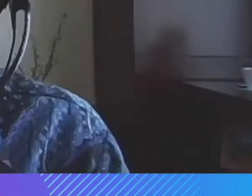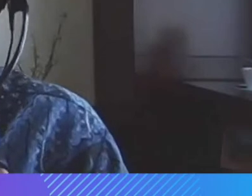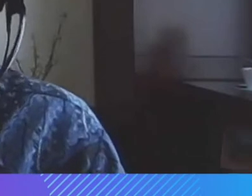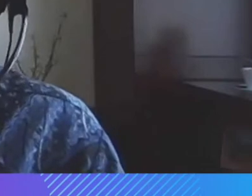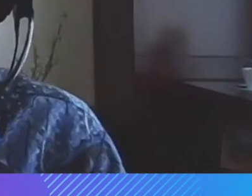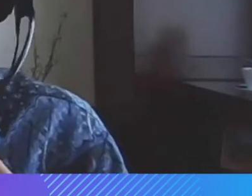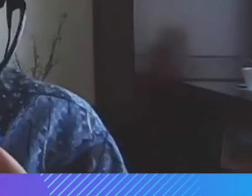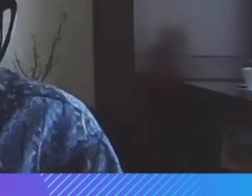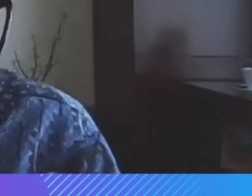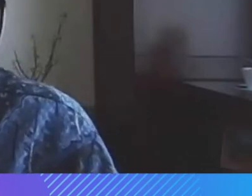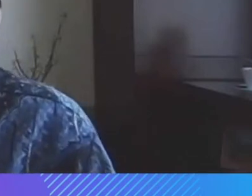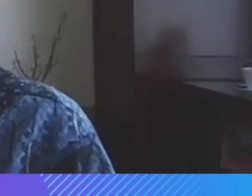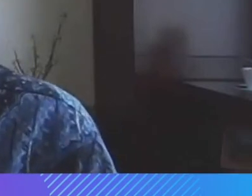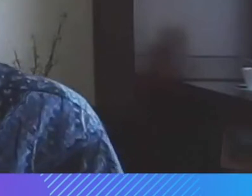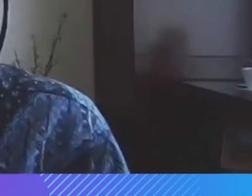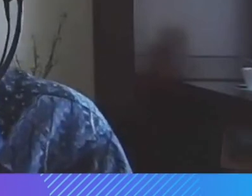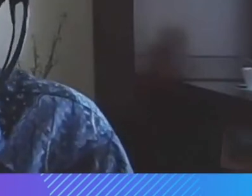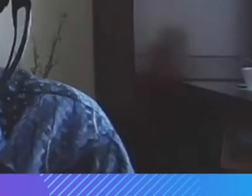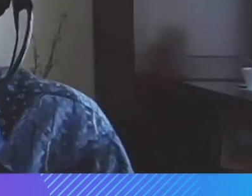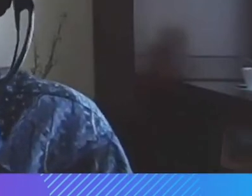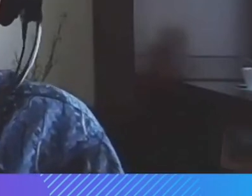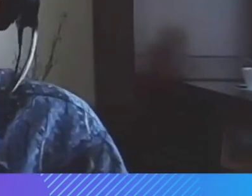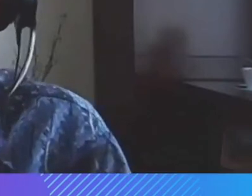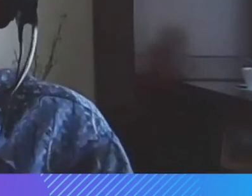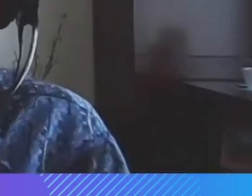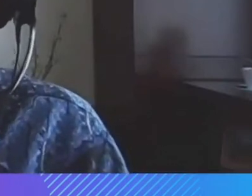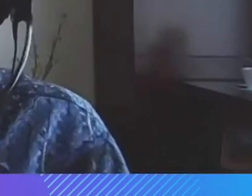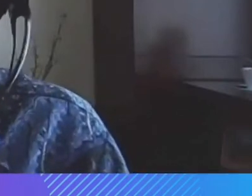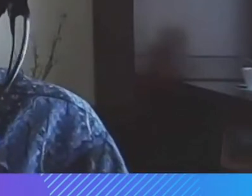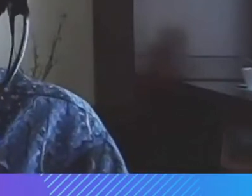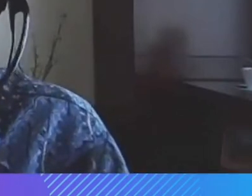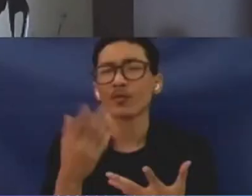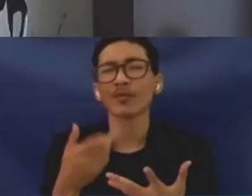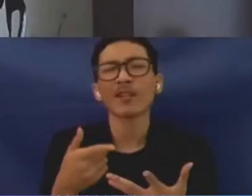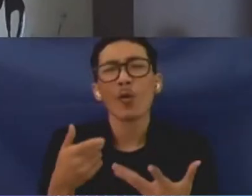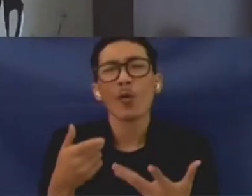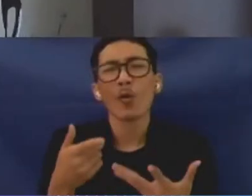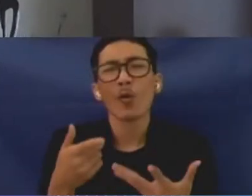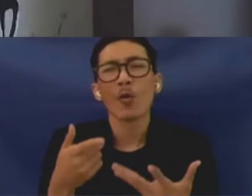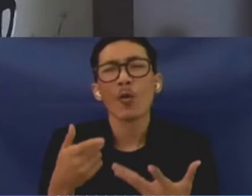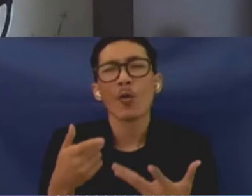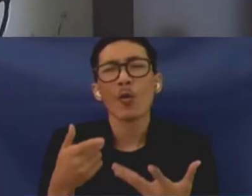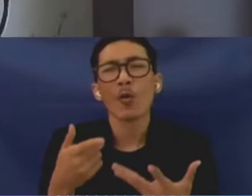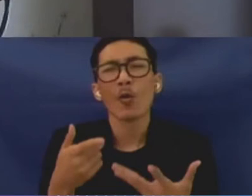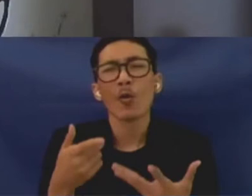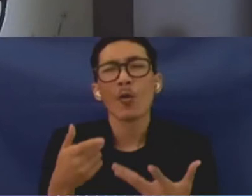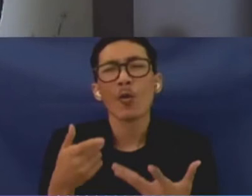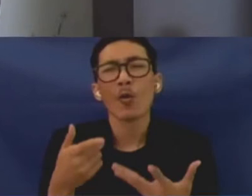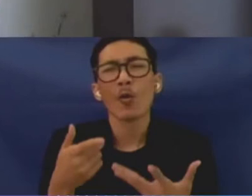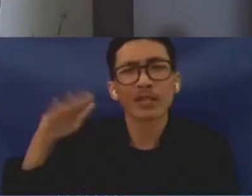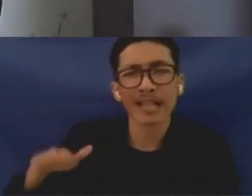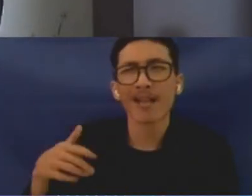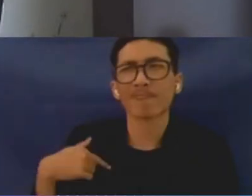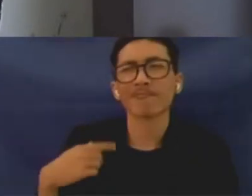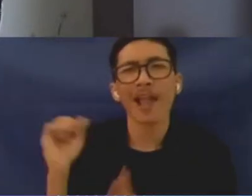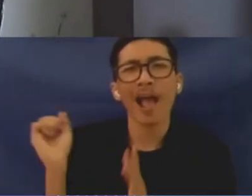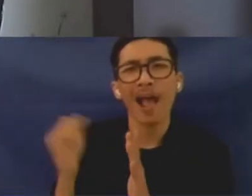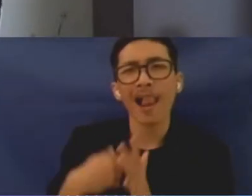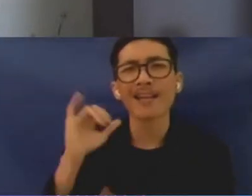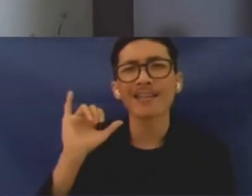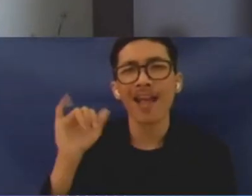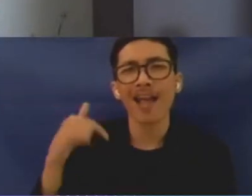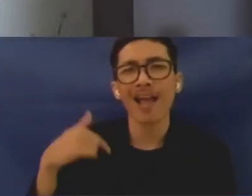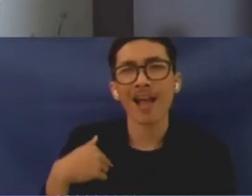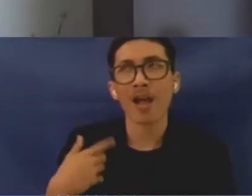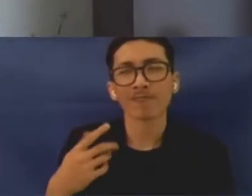saya kecil, mungkin saya nak nakal sedikit. Jadi, saya sambut dan beri salam hormat untuk